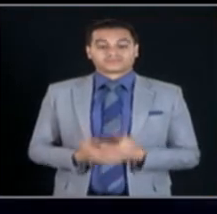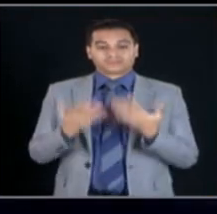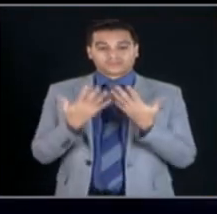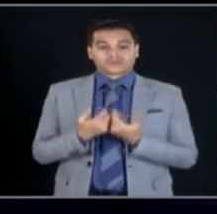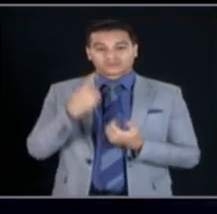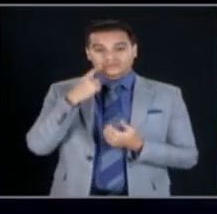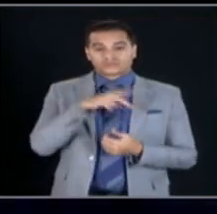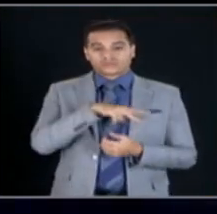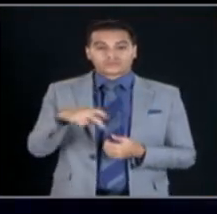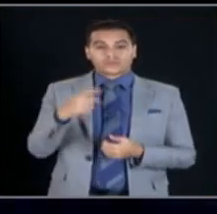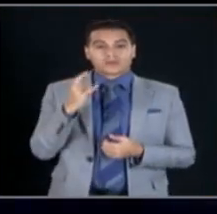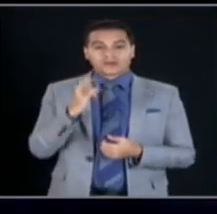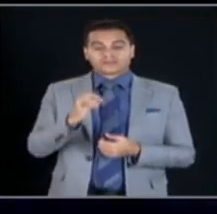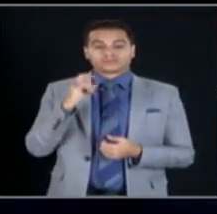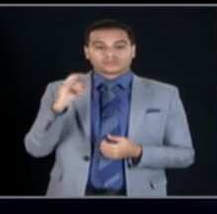المسألة الآتية: